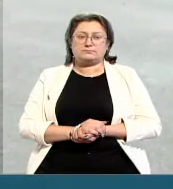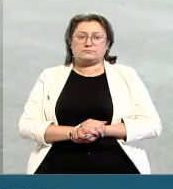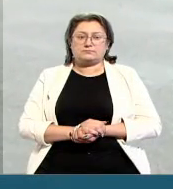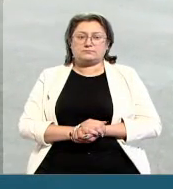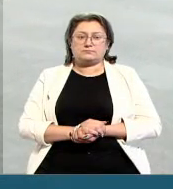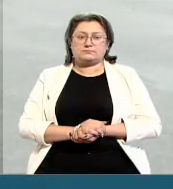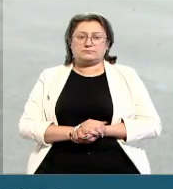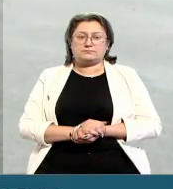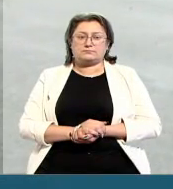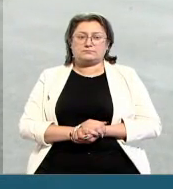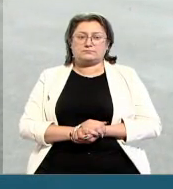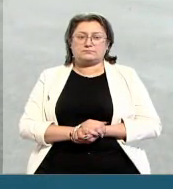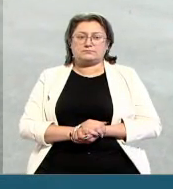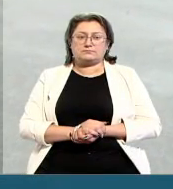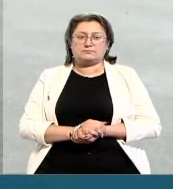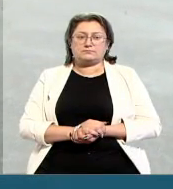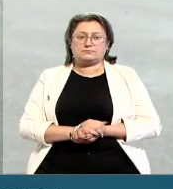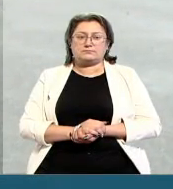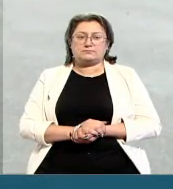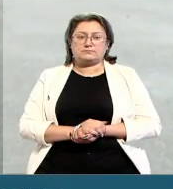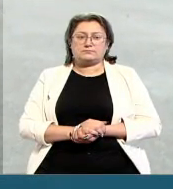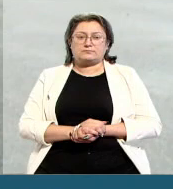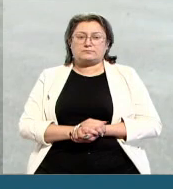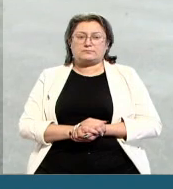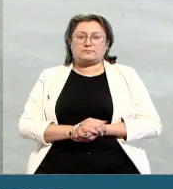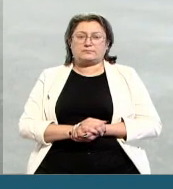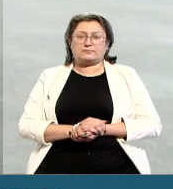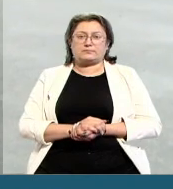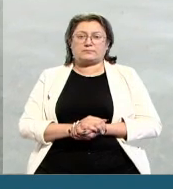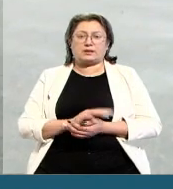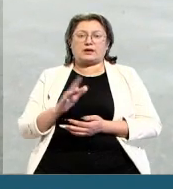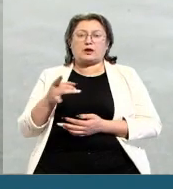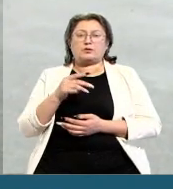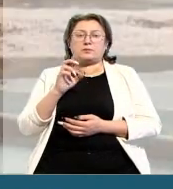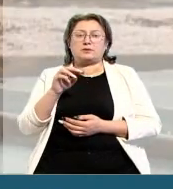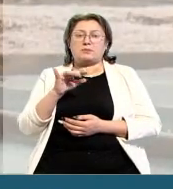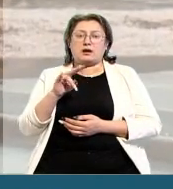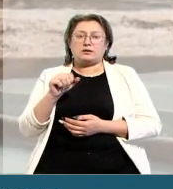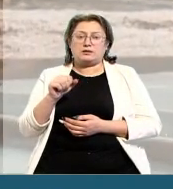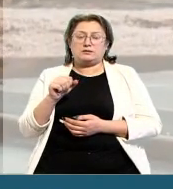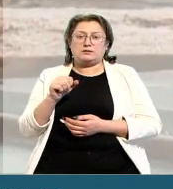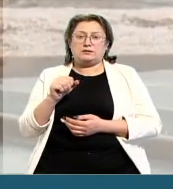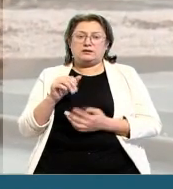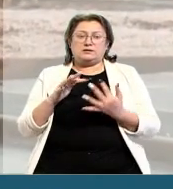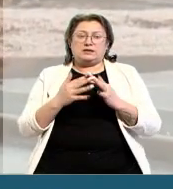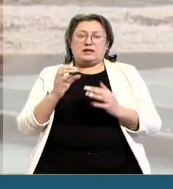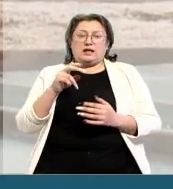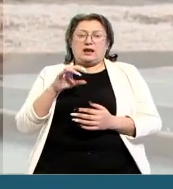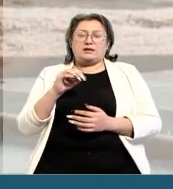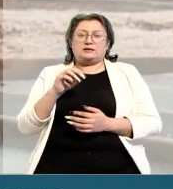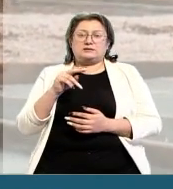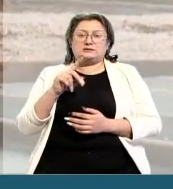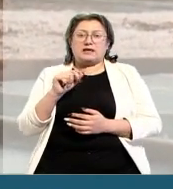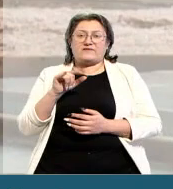Бейімбет Майлин ауданының Елизаветинка ауылындағы кіреберіс жол тұрғындардың жүріп тұруына қиындық туғызған еді. Қазір бұл жерде жөндеу жұмыстары